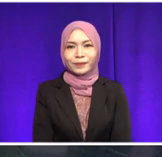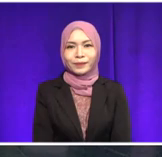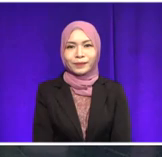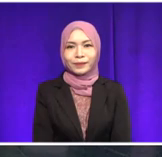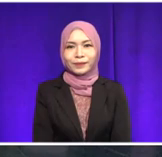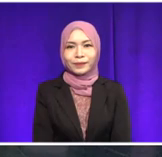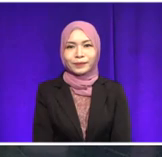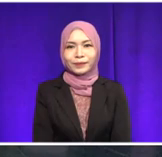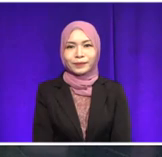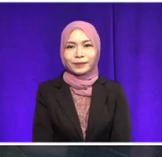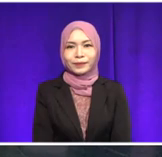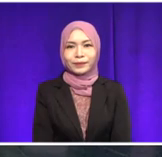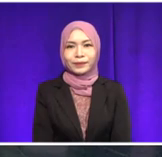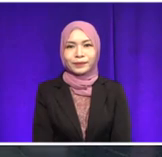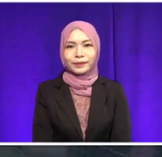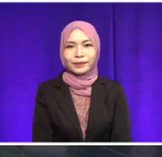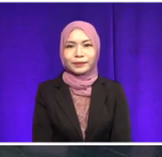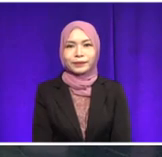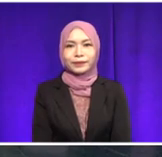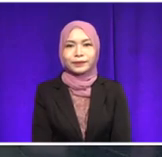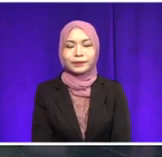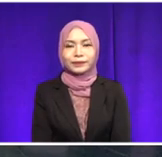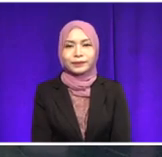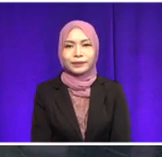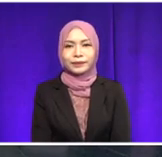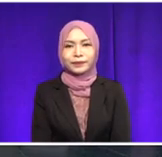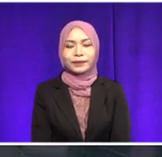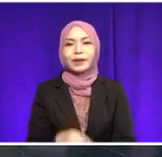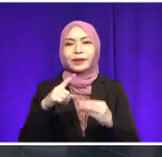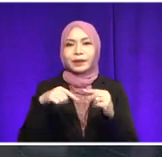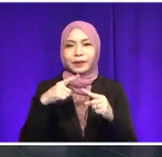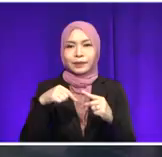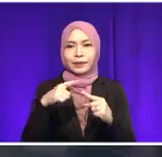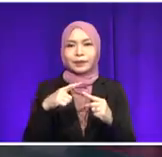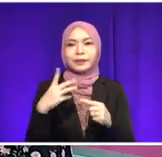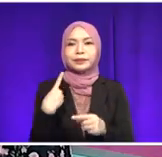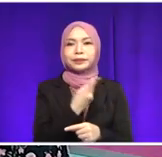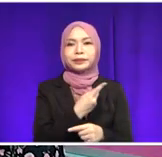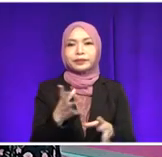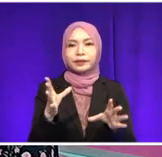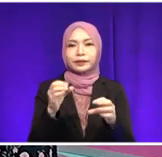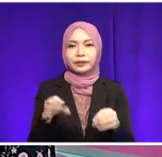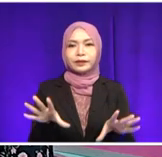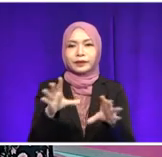Mungkin Bila kami sudah dapat maklumat tentang ataupun pengurus Project Tentang